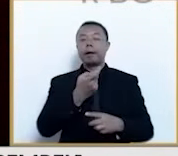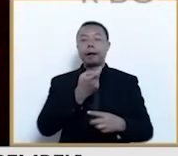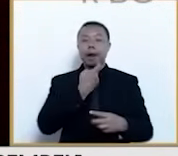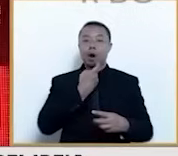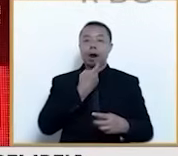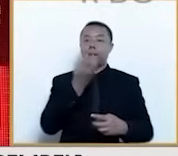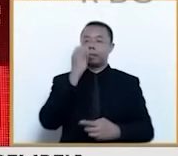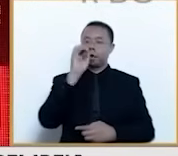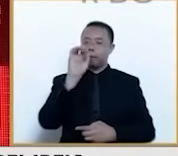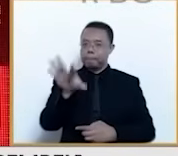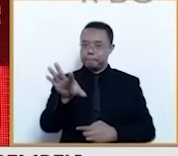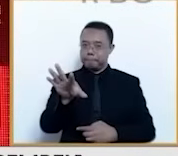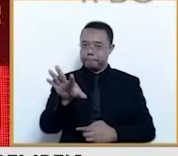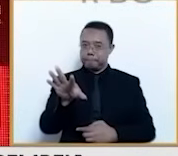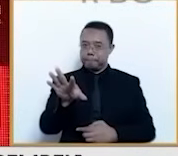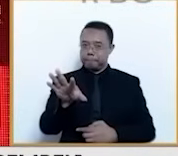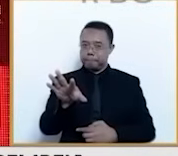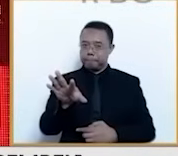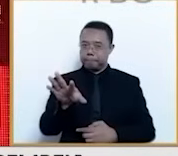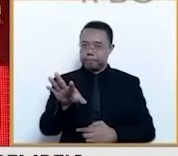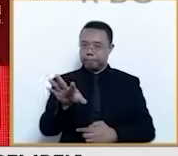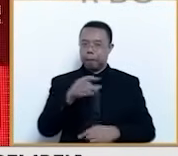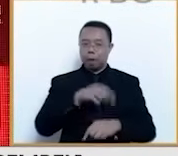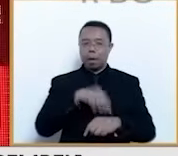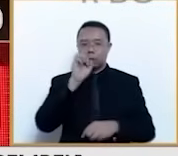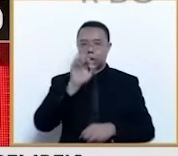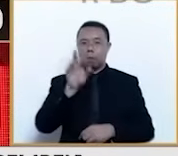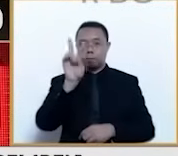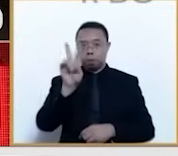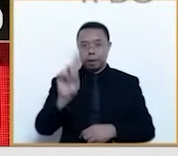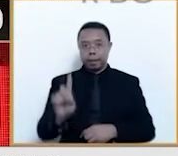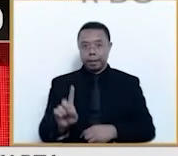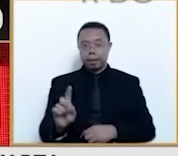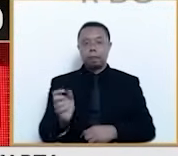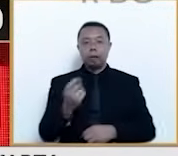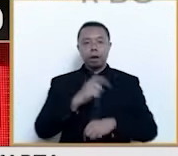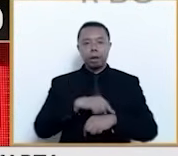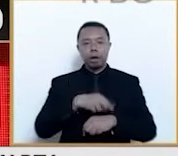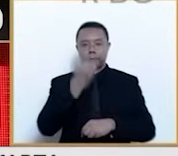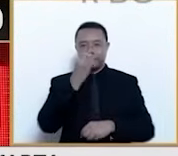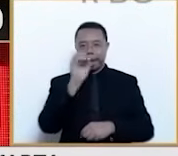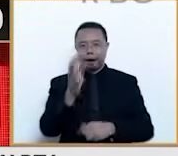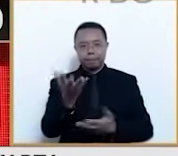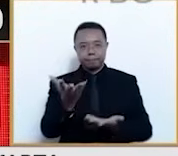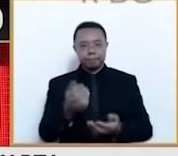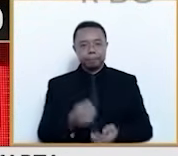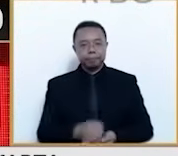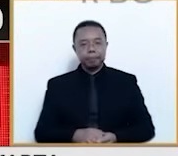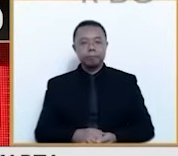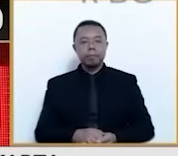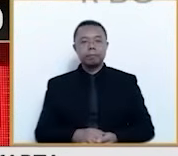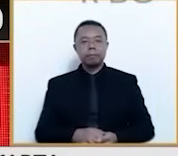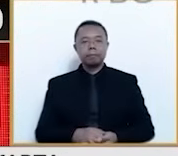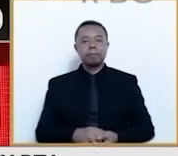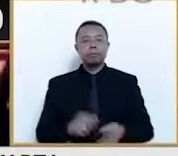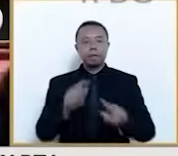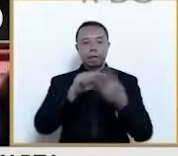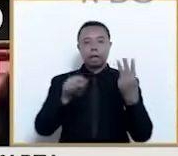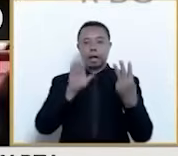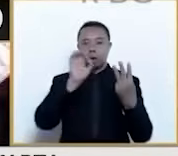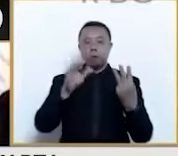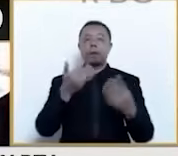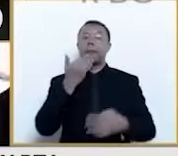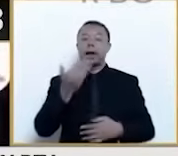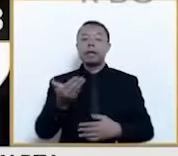Bapak Rano Karno atau Sidul untuk menjawab. Waktunya 2 menit dimulai sejak Bapak berbicara. Kami persilahkan Bapak. Terima